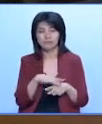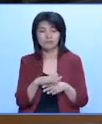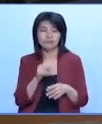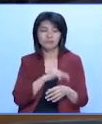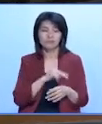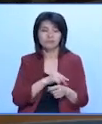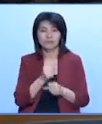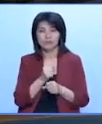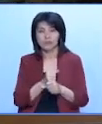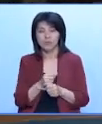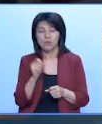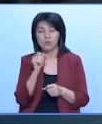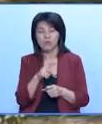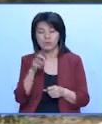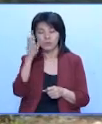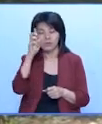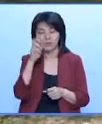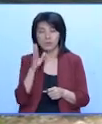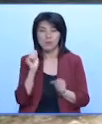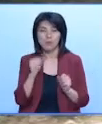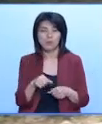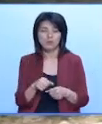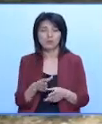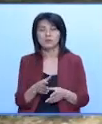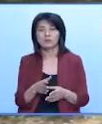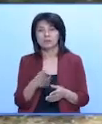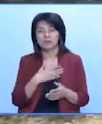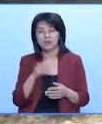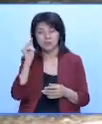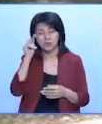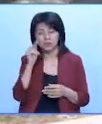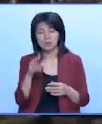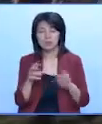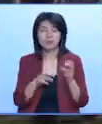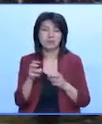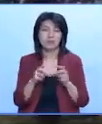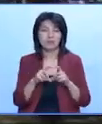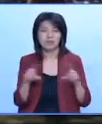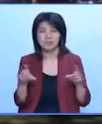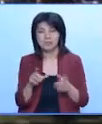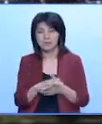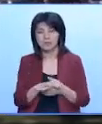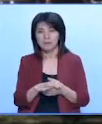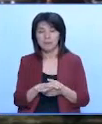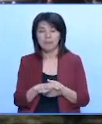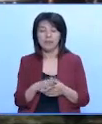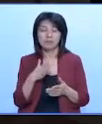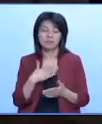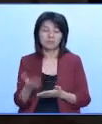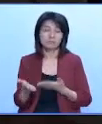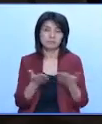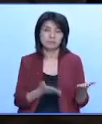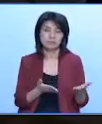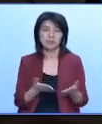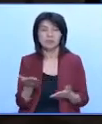подготовку спортсменов и тренеров можно распределить между другими нашими учебными заведениями. Глава региона поручил проработать варианты и внести предложения. Другой